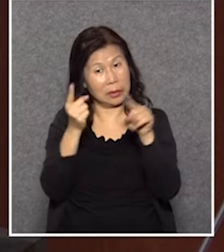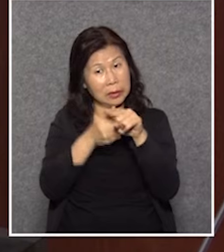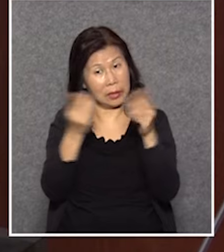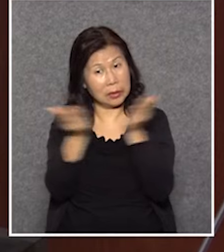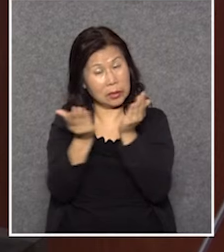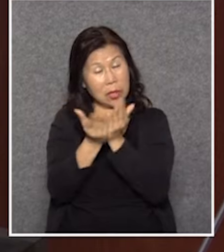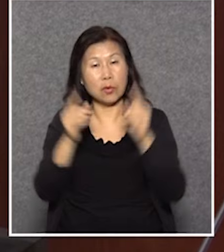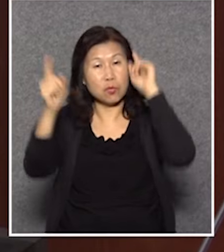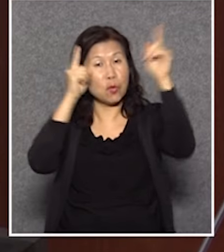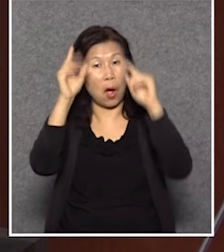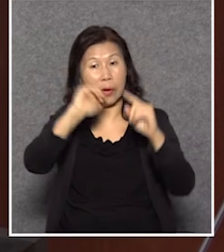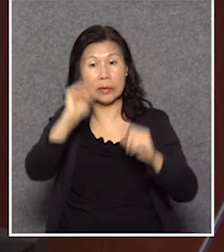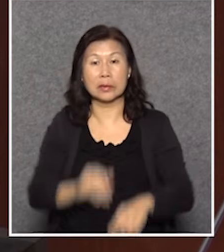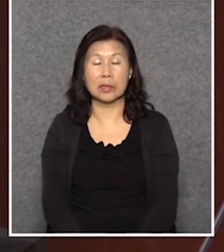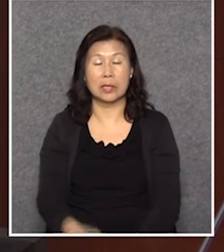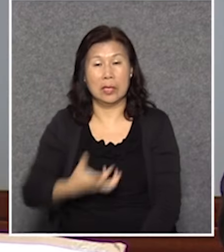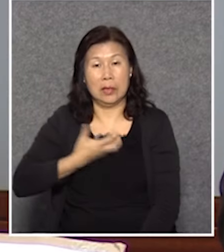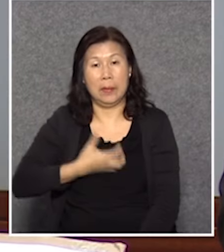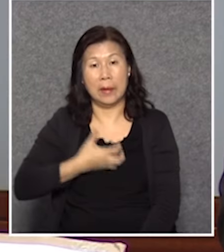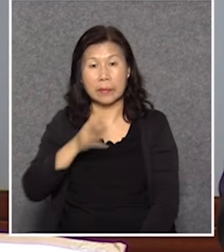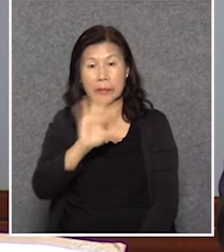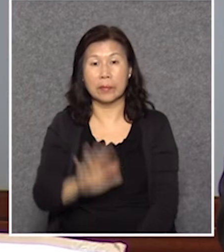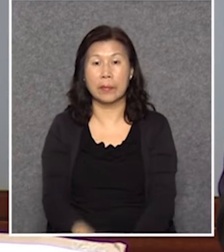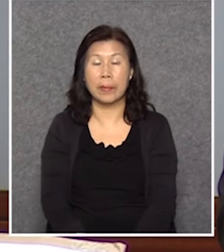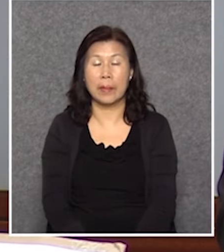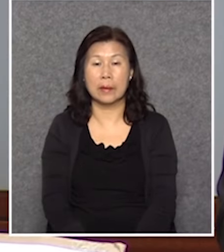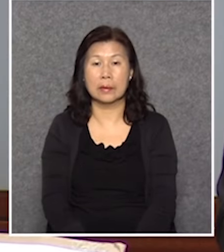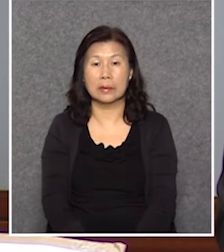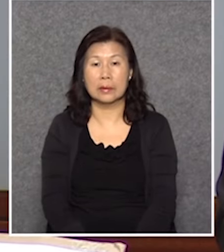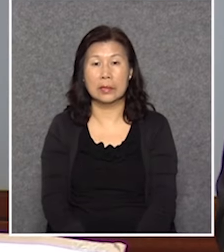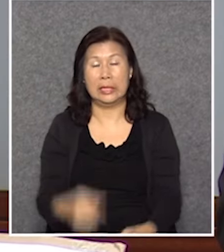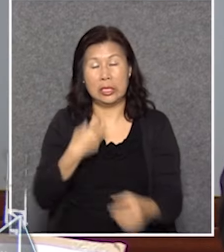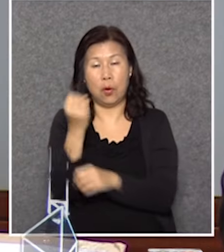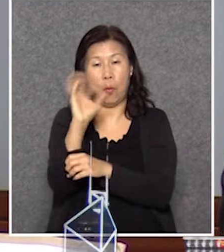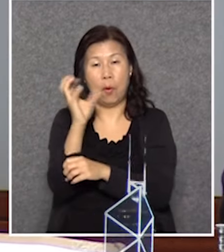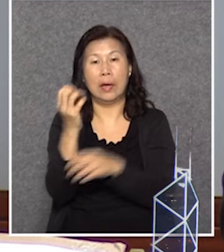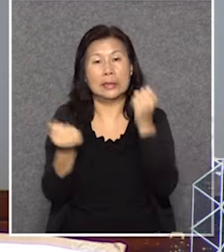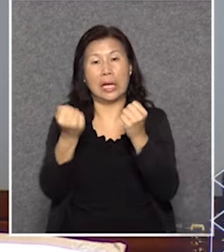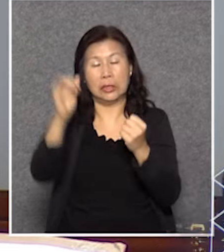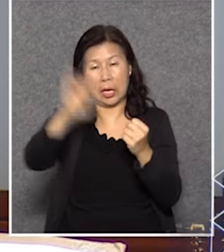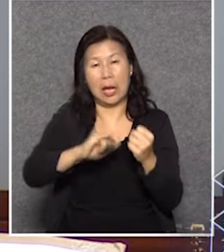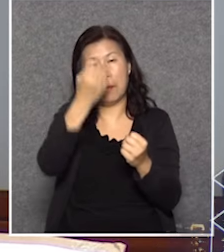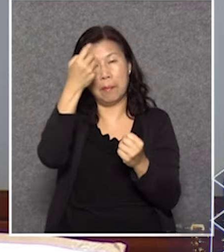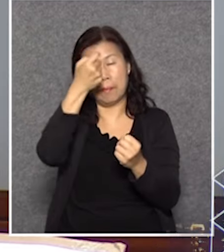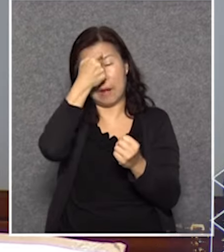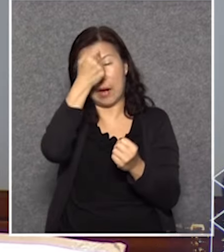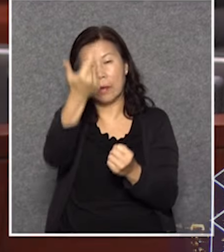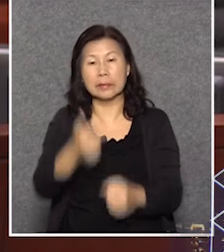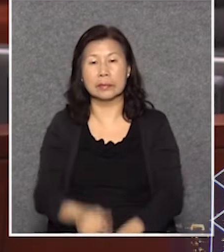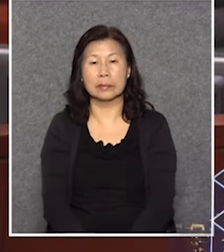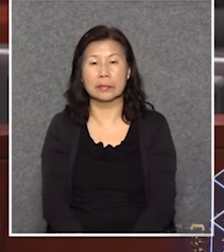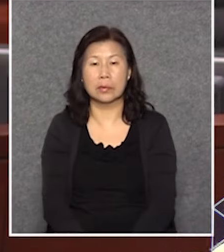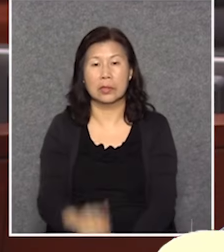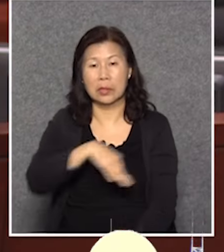思，你不要怒氣，一會兒要叫白車很麻煩。 如果你想提出一個議事規 則，這件事大